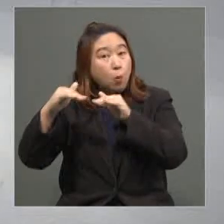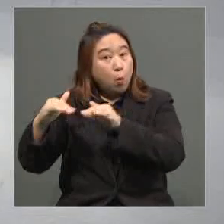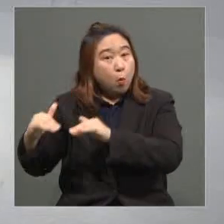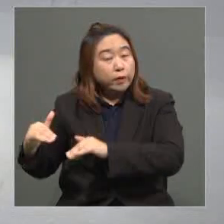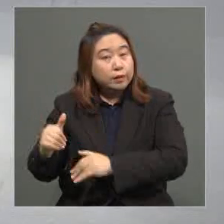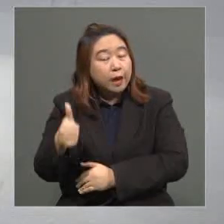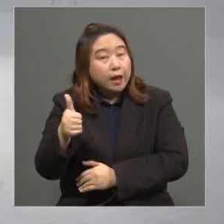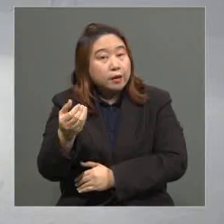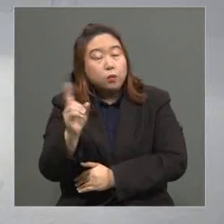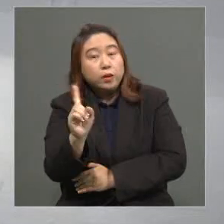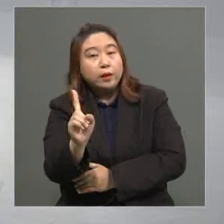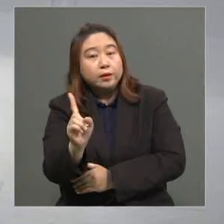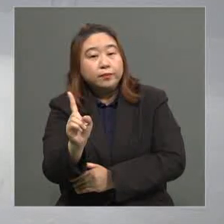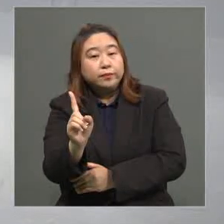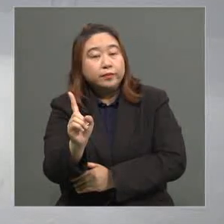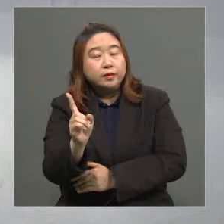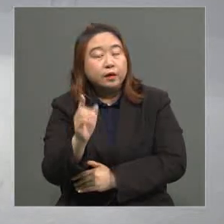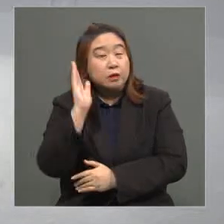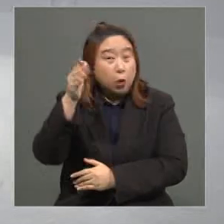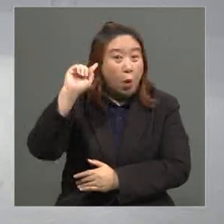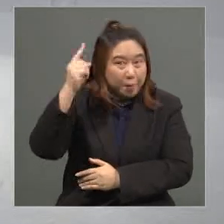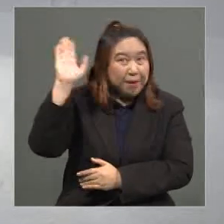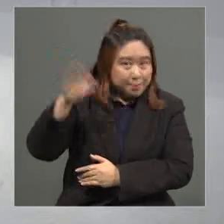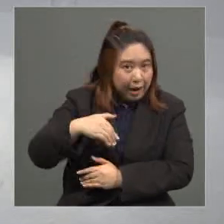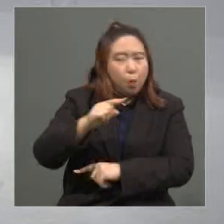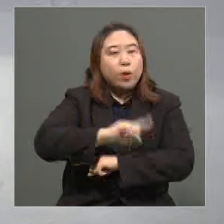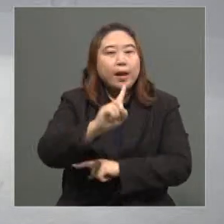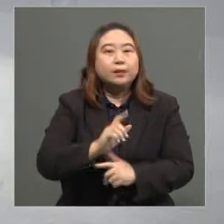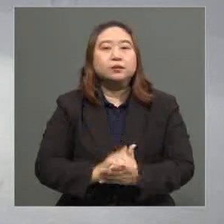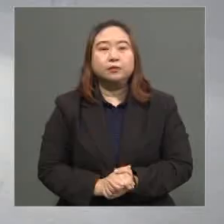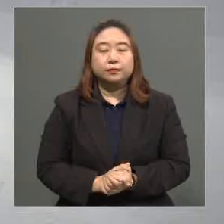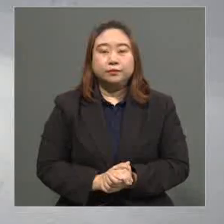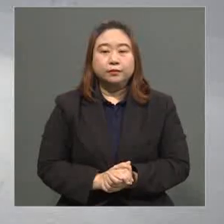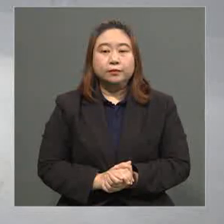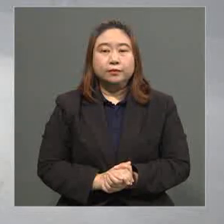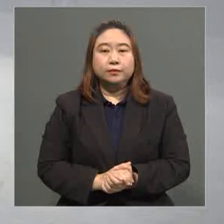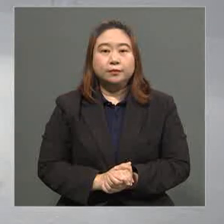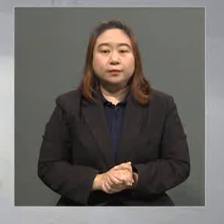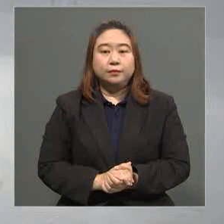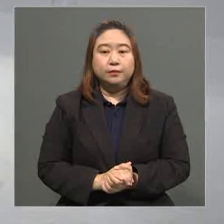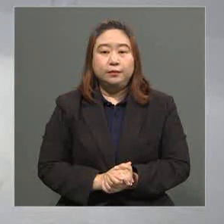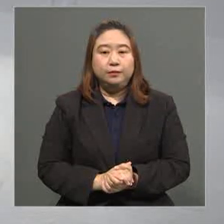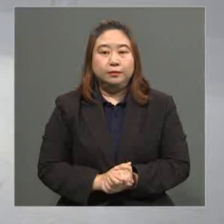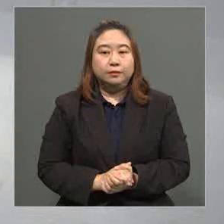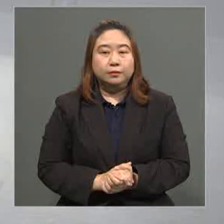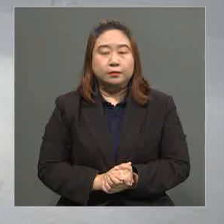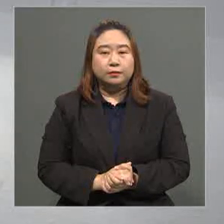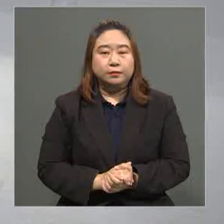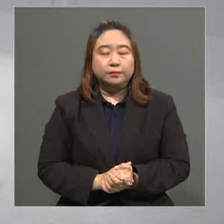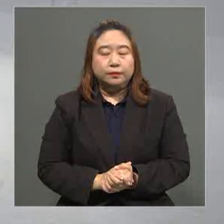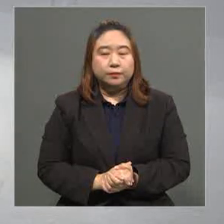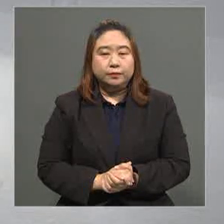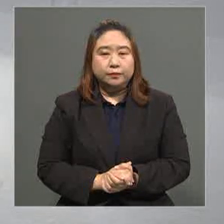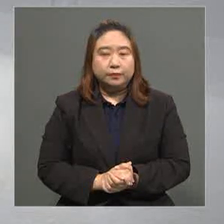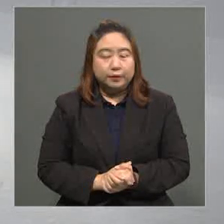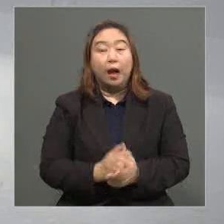ัข